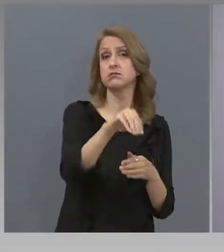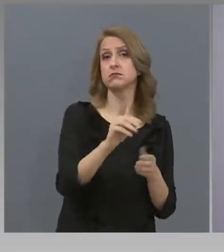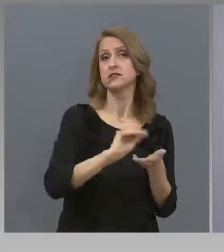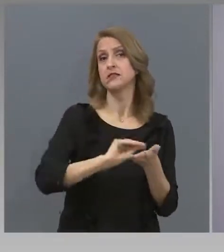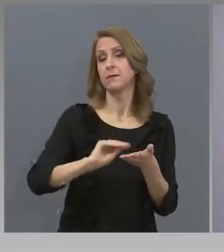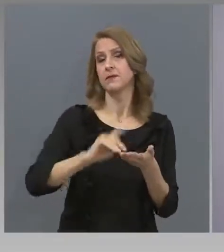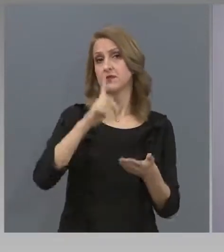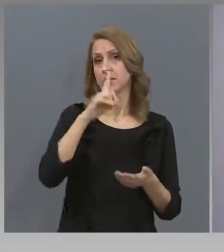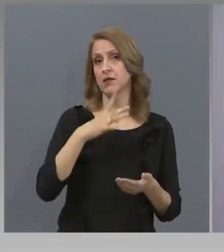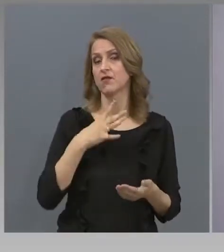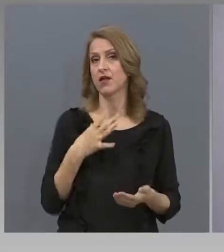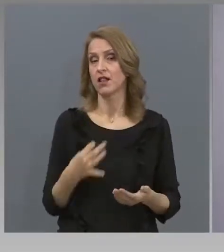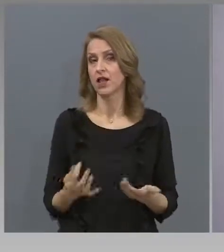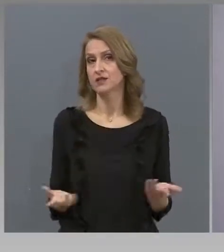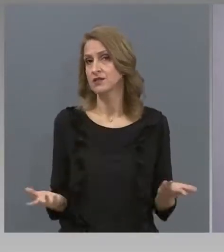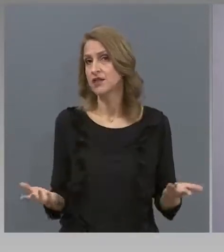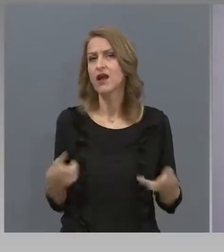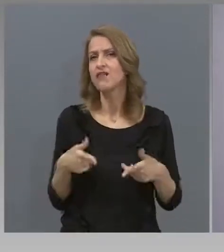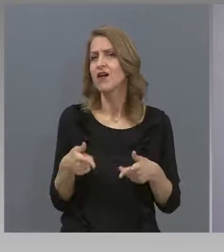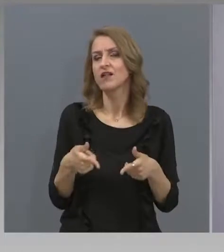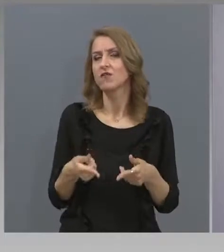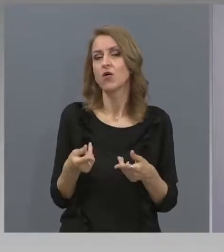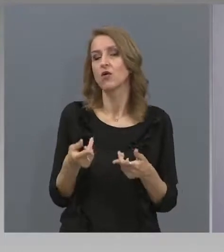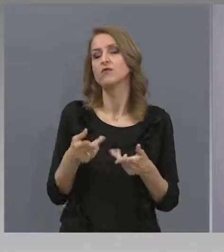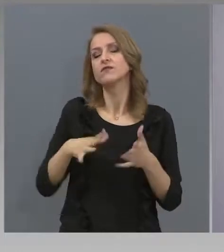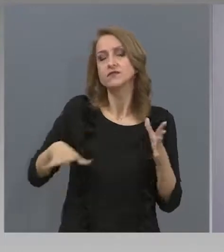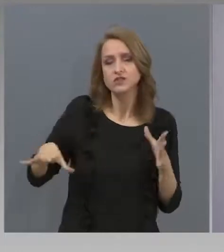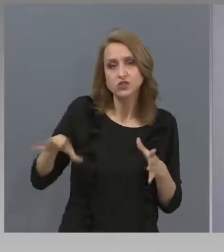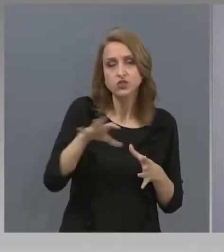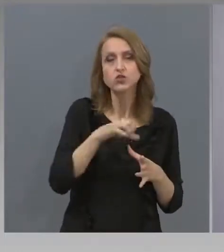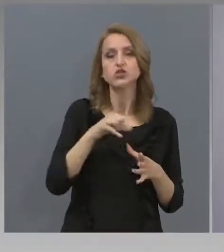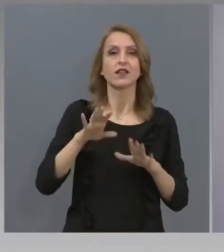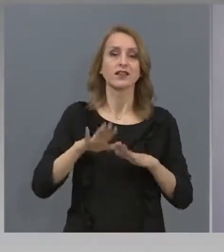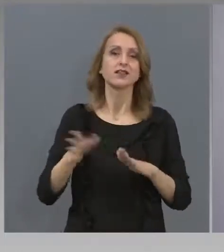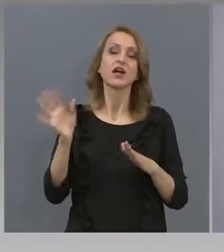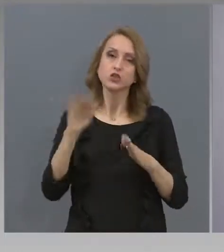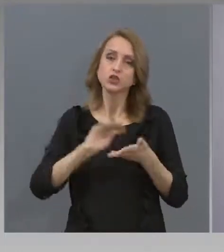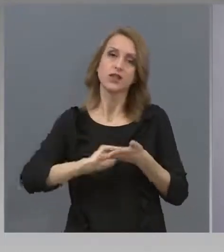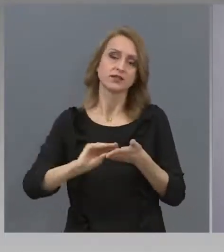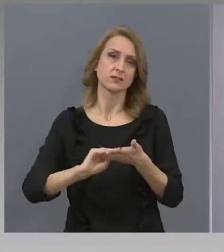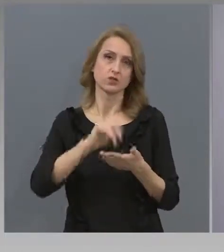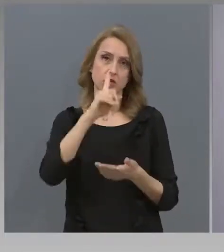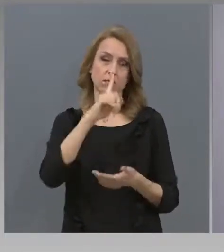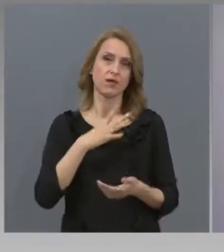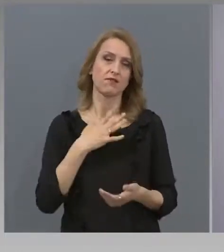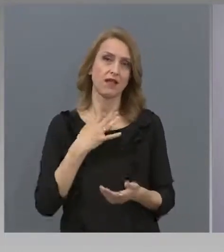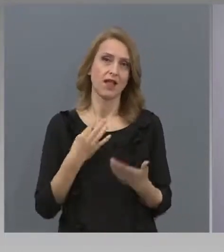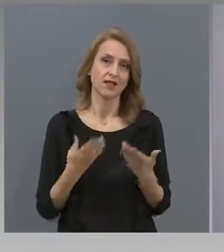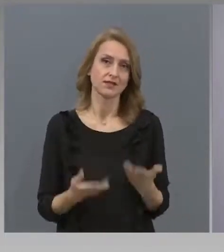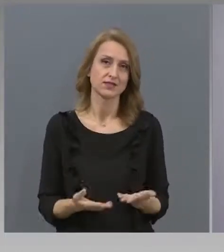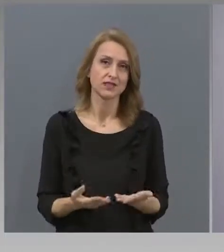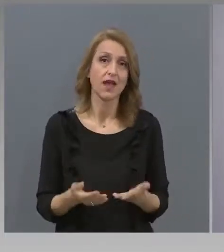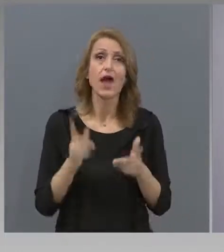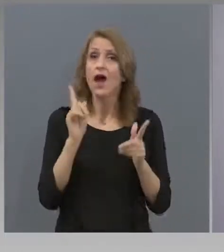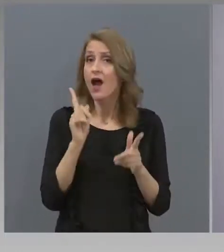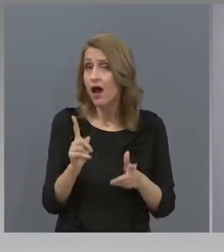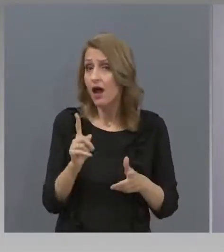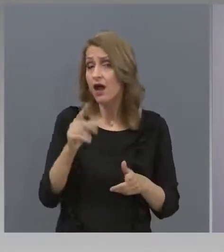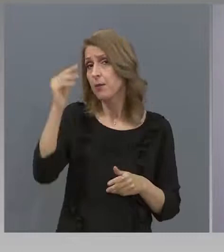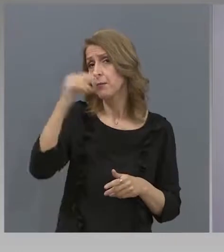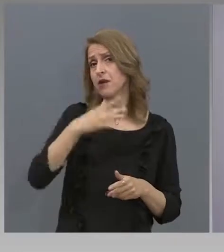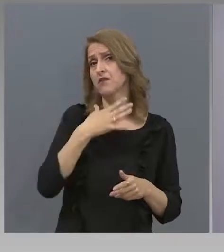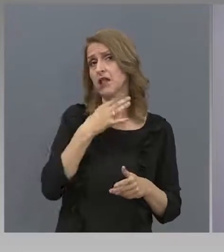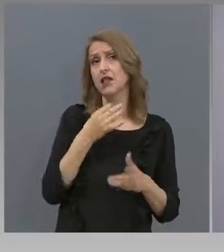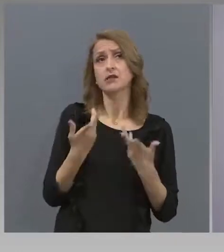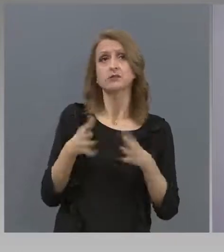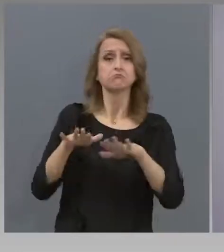клас. Тоест всички деца ще запишат в първи клас, а в първи клас започват с освояването на базовите компетентности от начало.